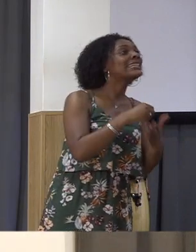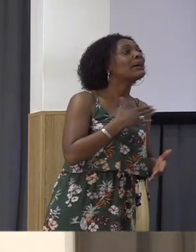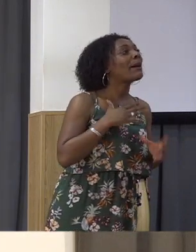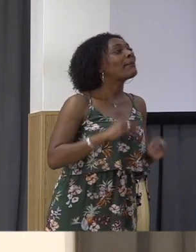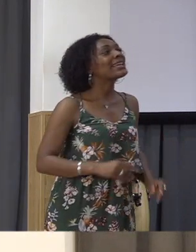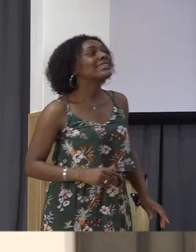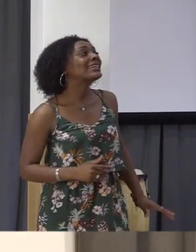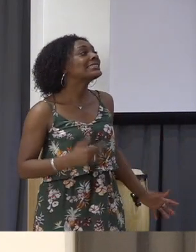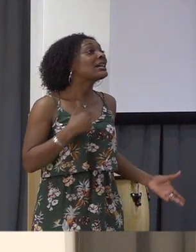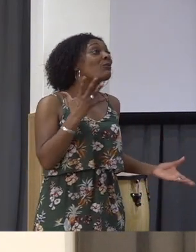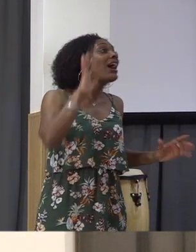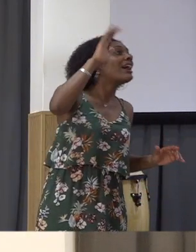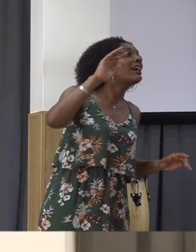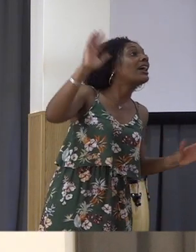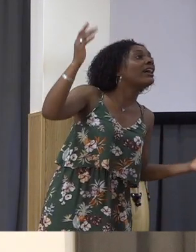place.